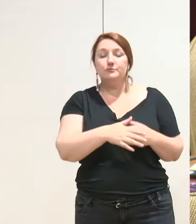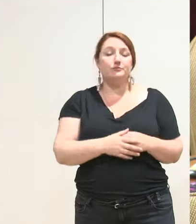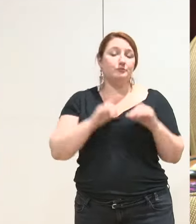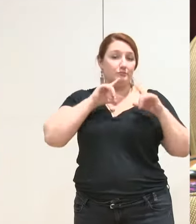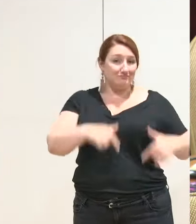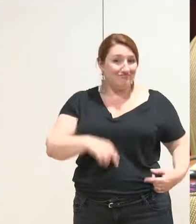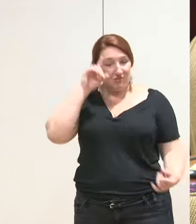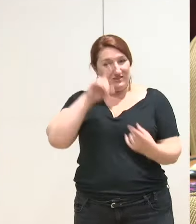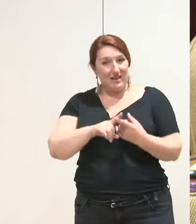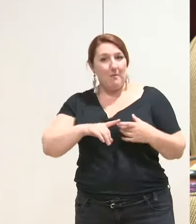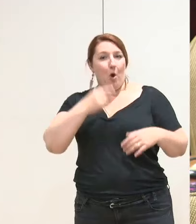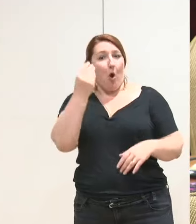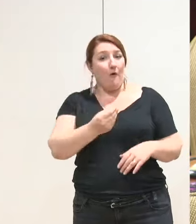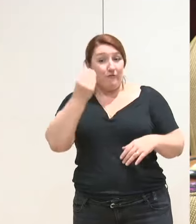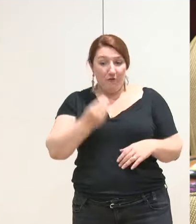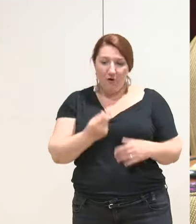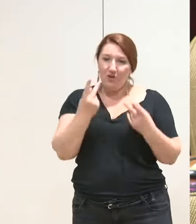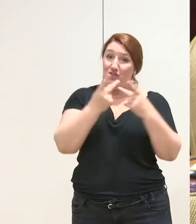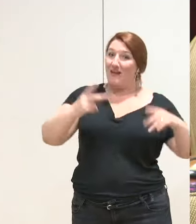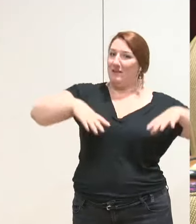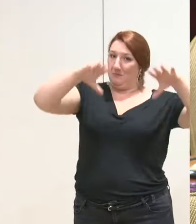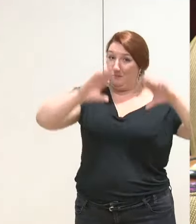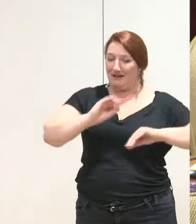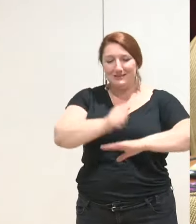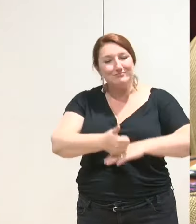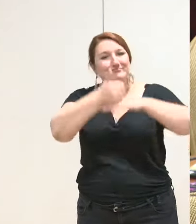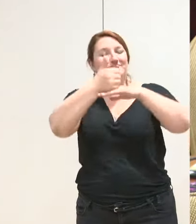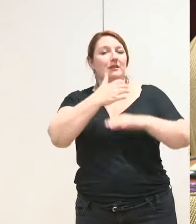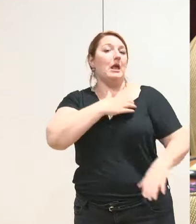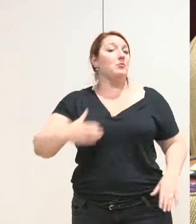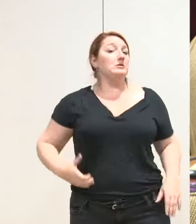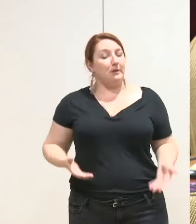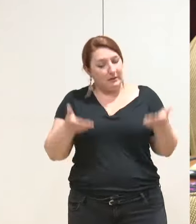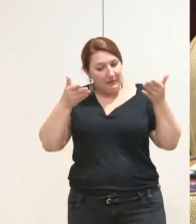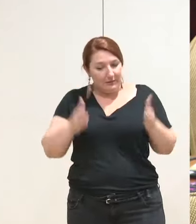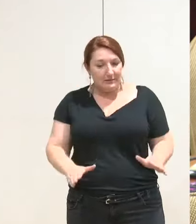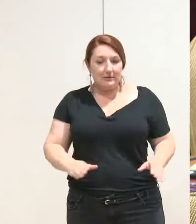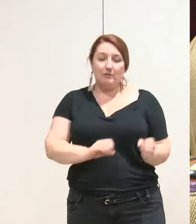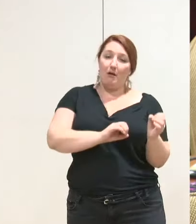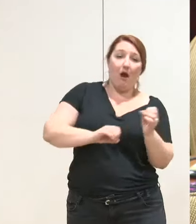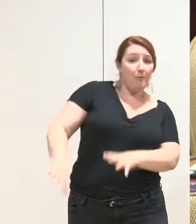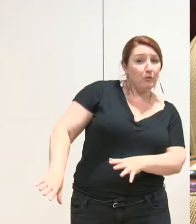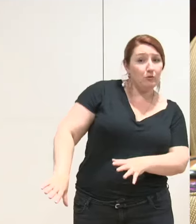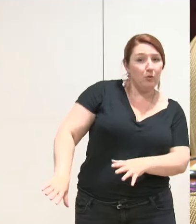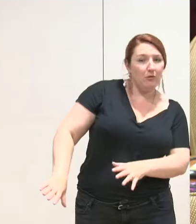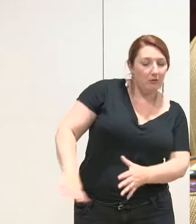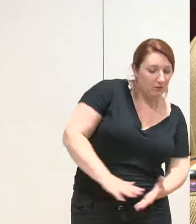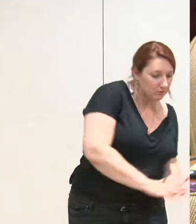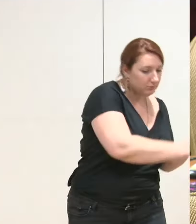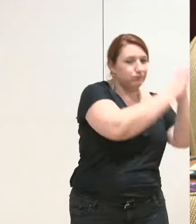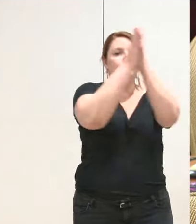l'enfant dans la ville notre municipalité a fait un choix passer de l'abandon à l'ambition alors oui